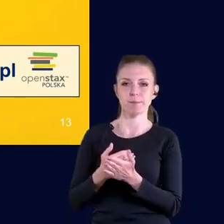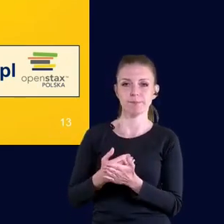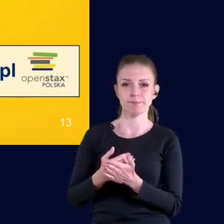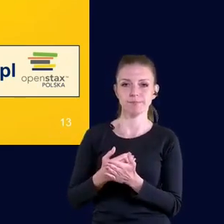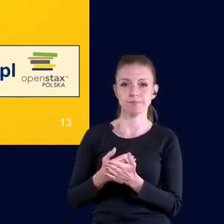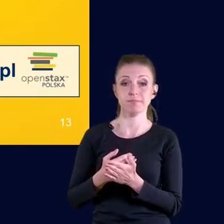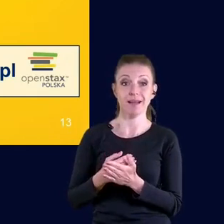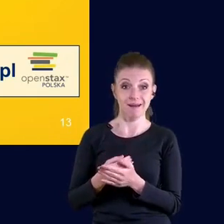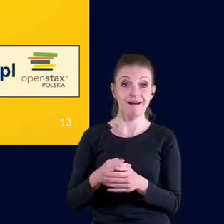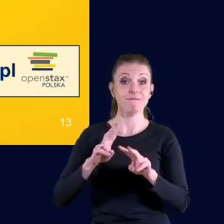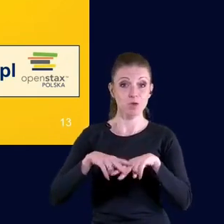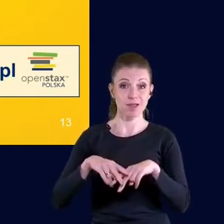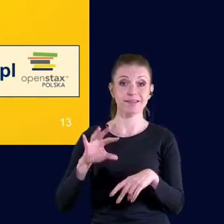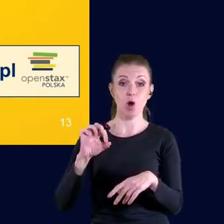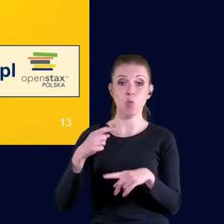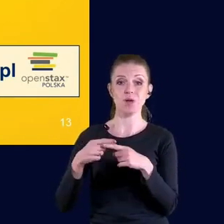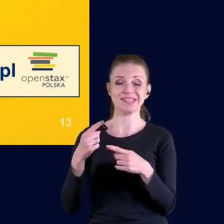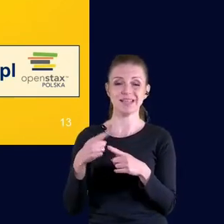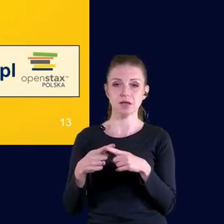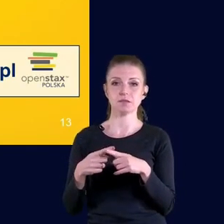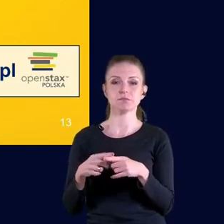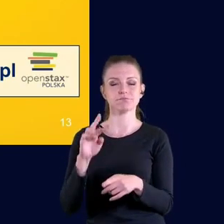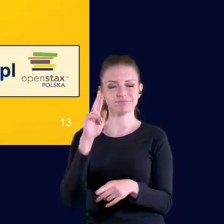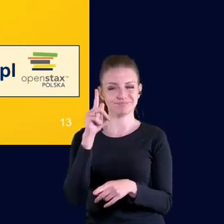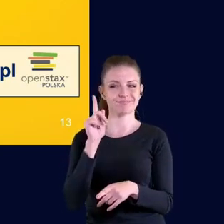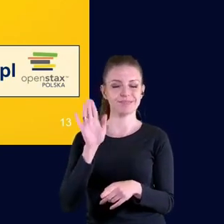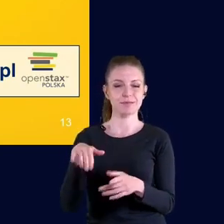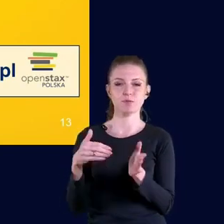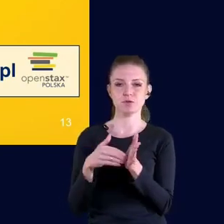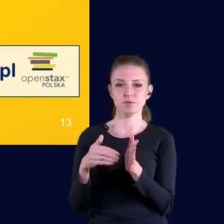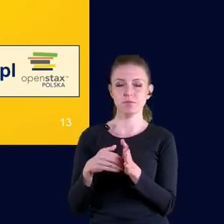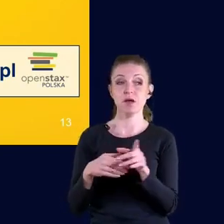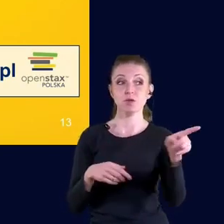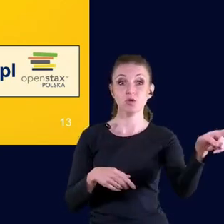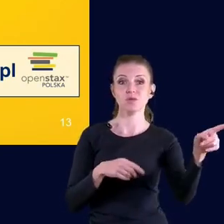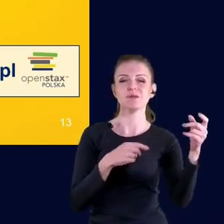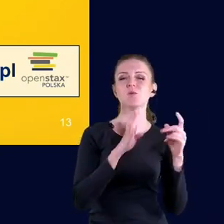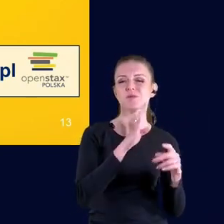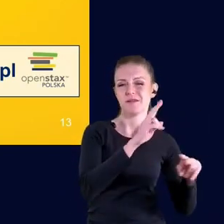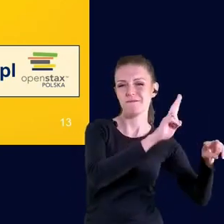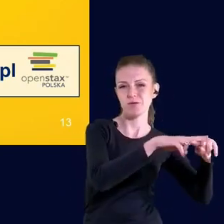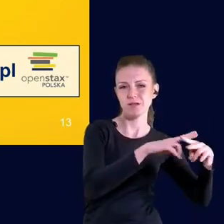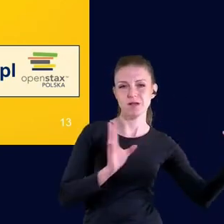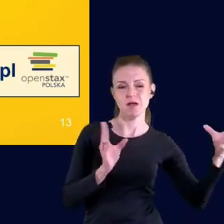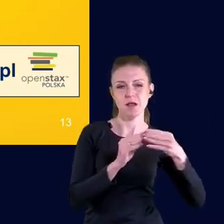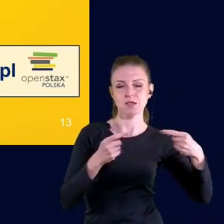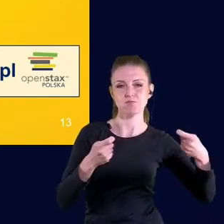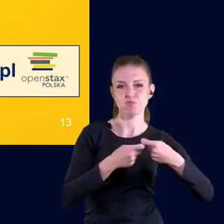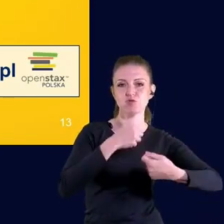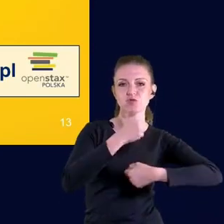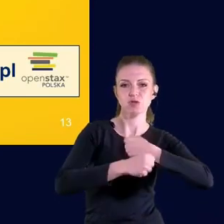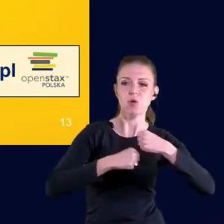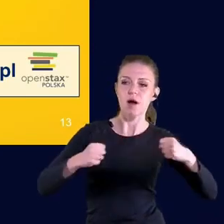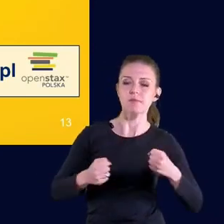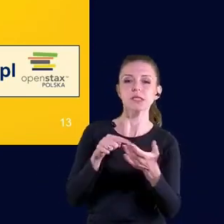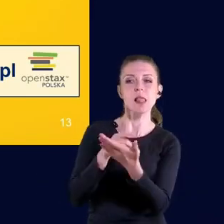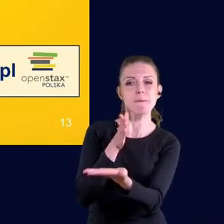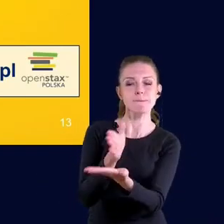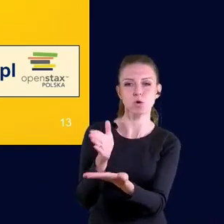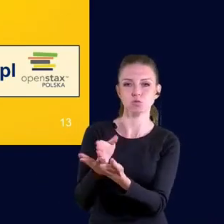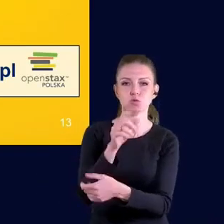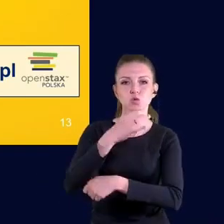Poland rozpoznała te potrzeby i wspólnie z amerykańską fundacją działamy żeby pomóc naszym studentom